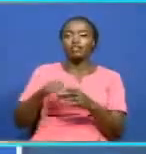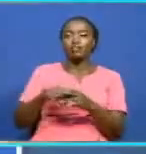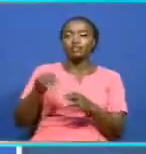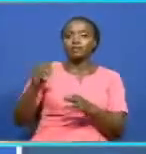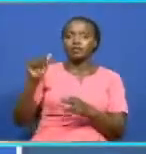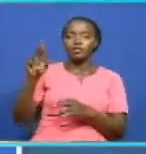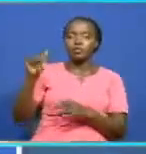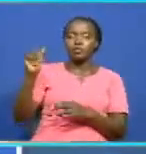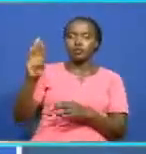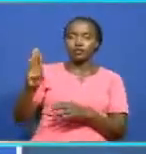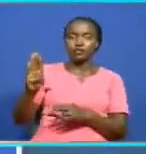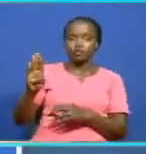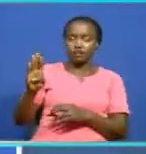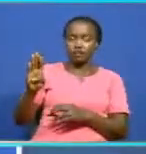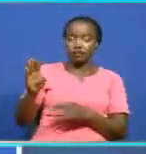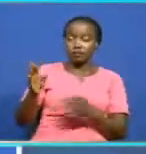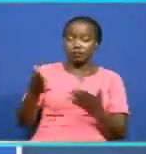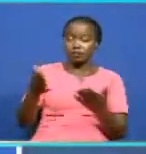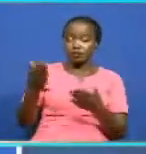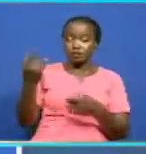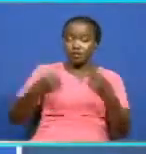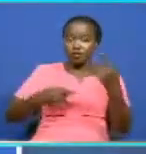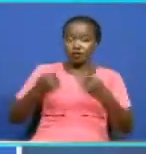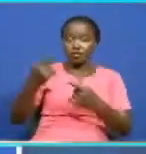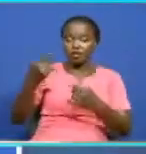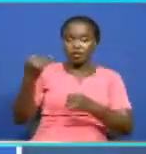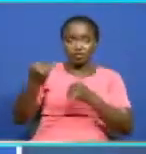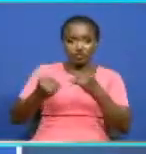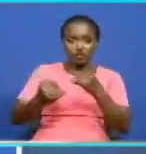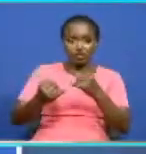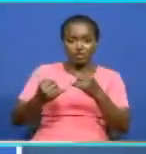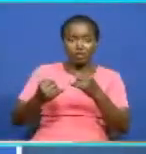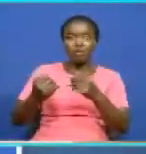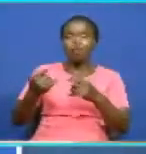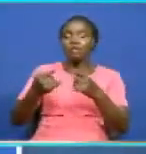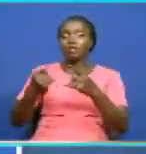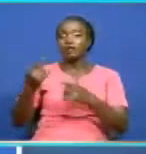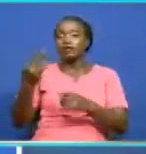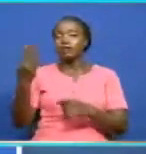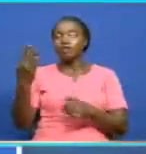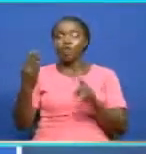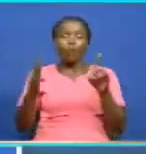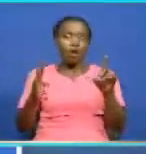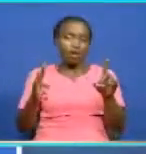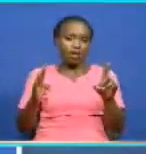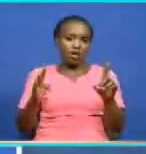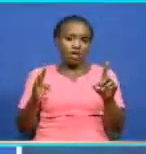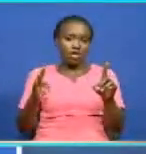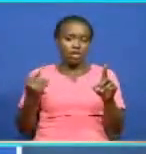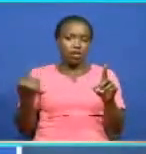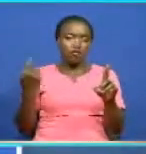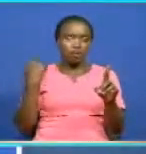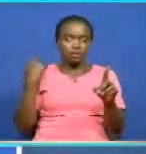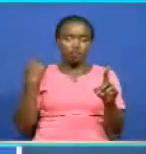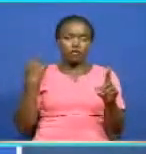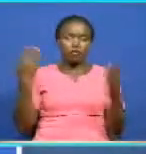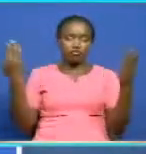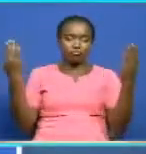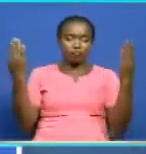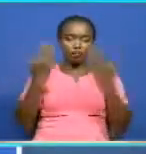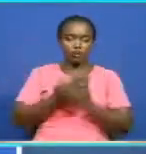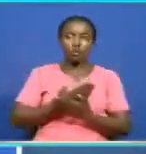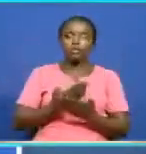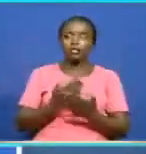Alexandria. Zamalek ilifuzu fainali baada ya kuishinda Raja Casablanca mabao 4-1 jana usiku. Aidha, Al